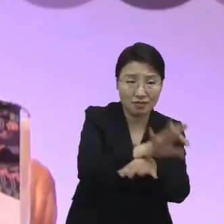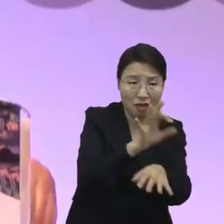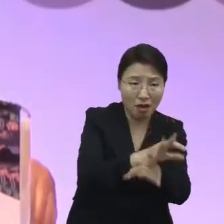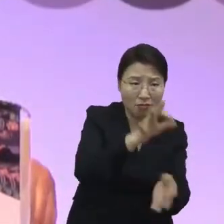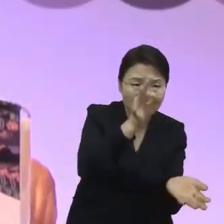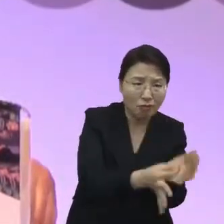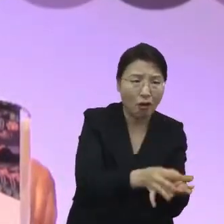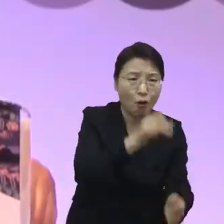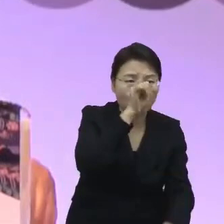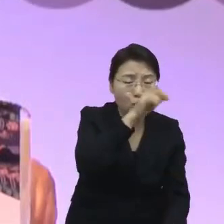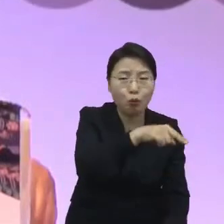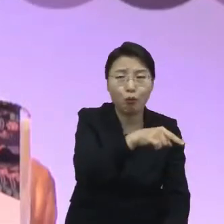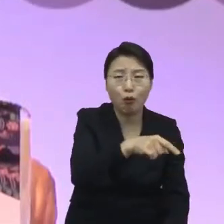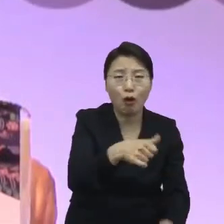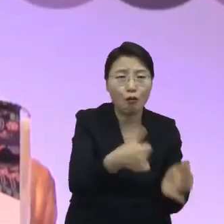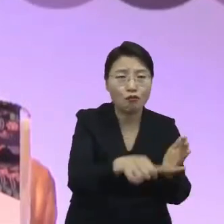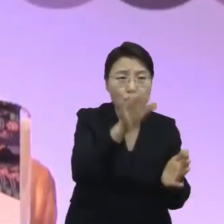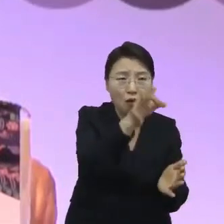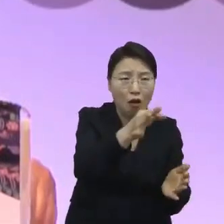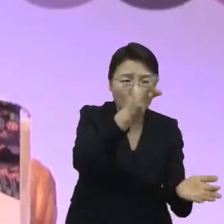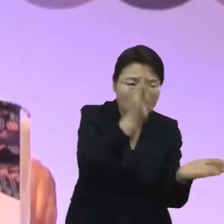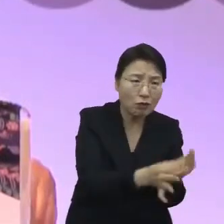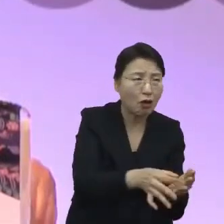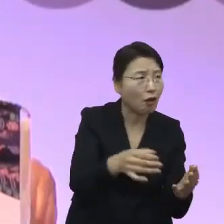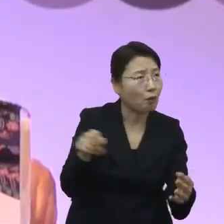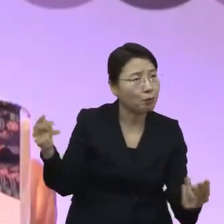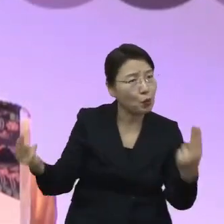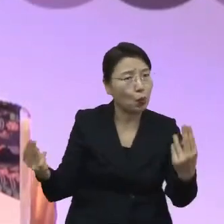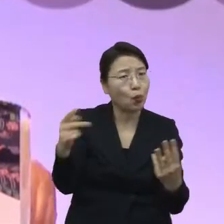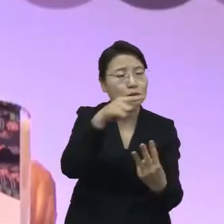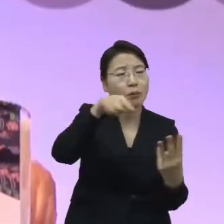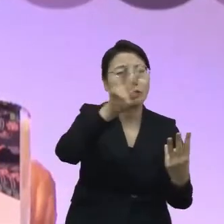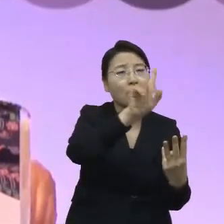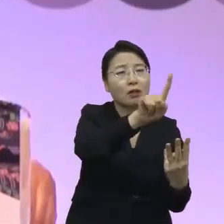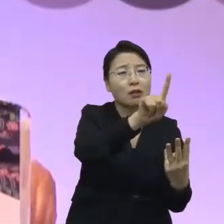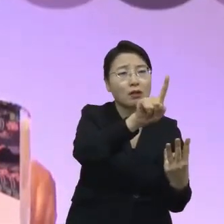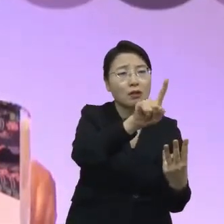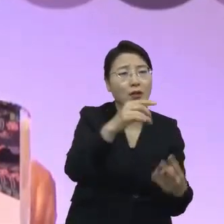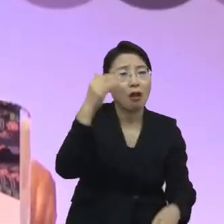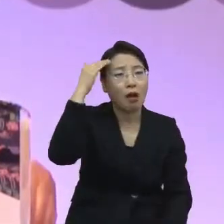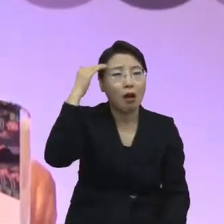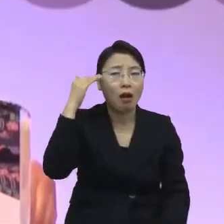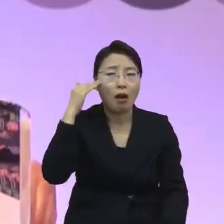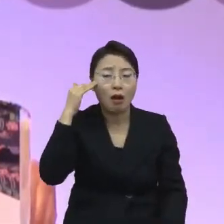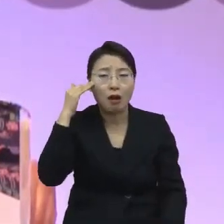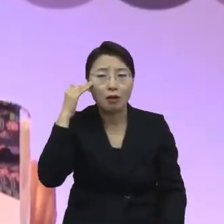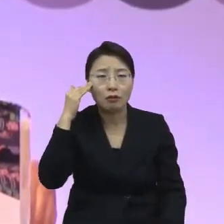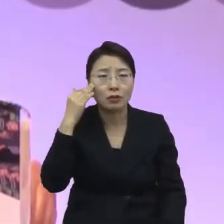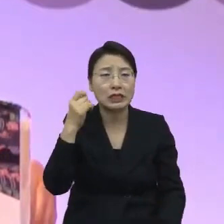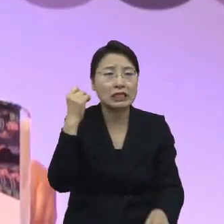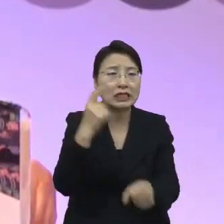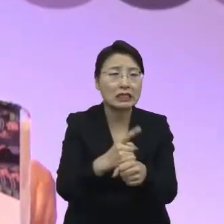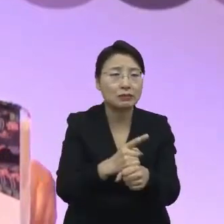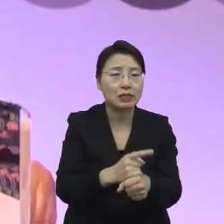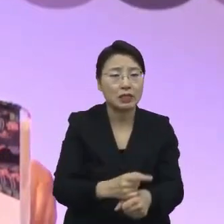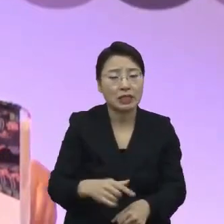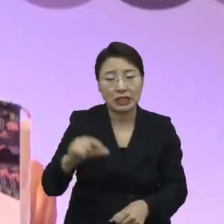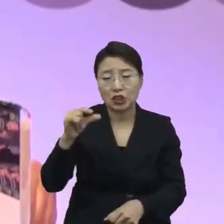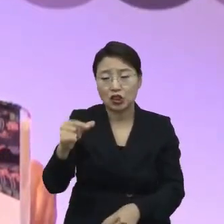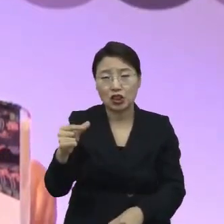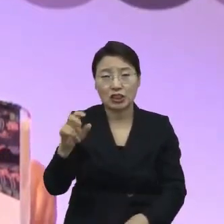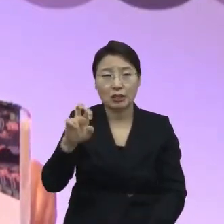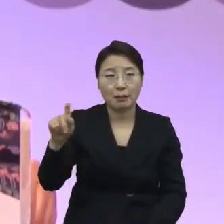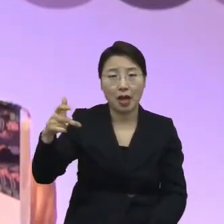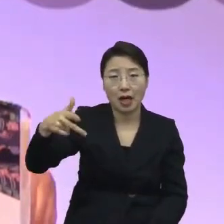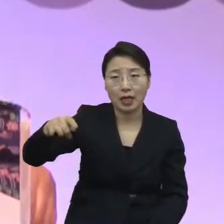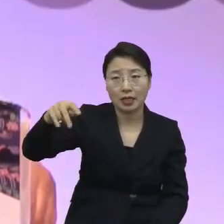쓸만합니다. 물건 가격은 반절 내지 3분의 1입니다. 한국에 이미 G마켓 이상의 시장